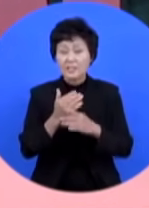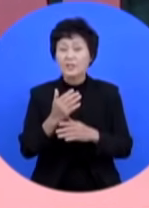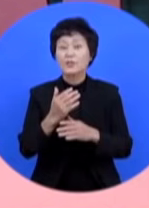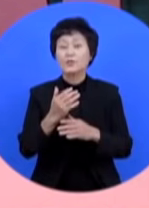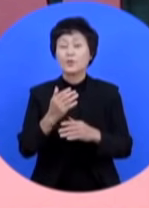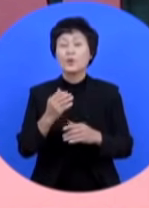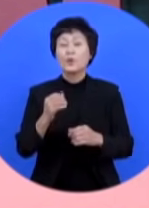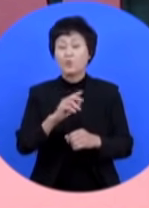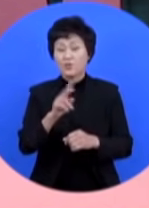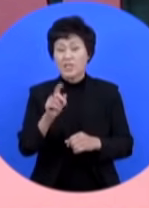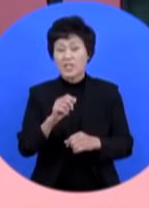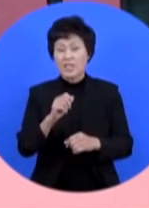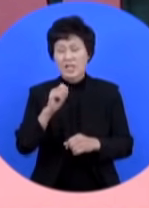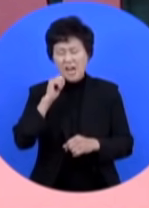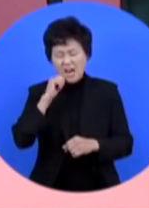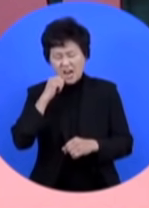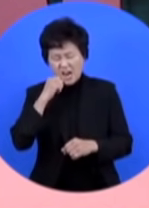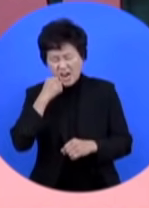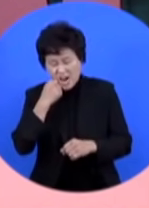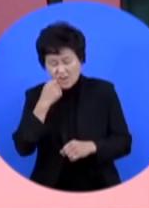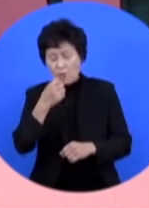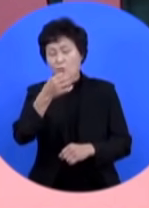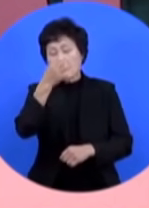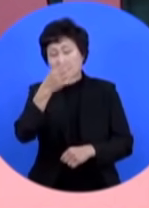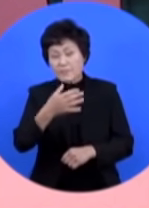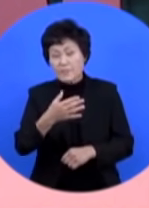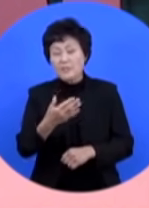우리는 감사하자. 그럼에도 불구하고